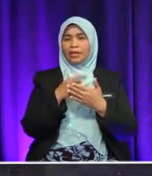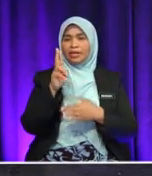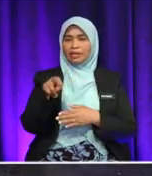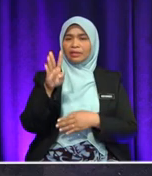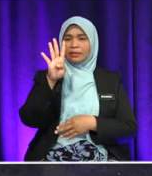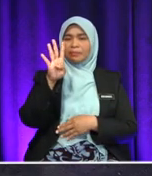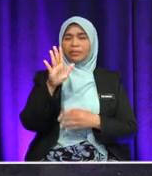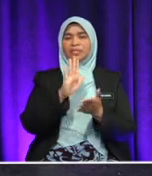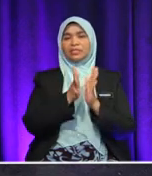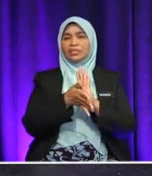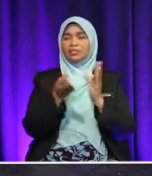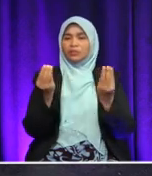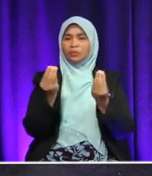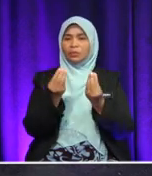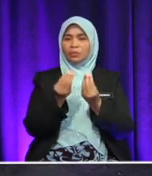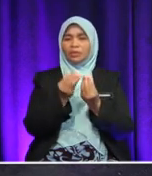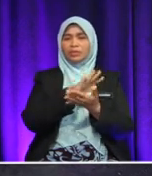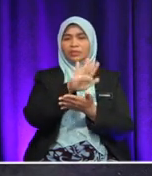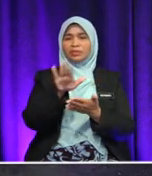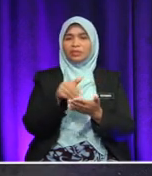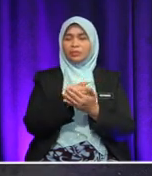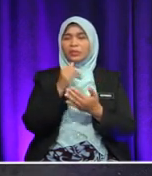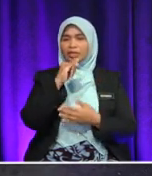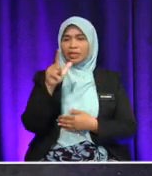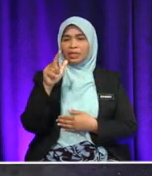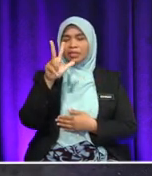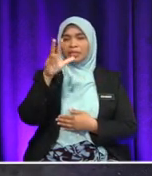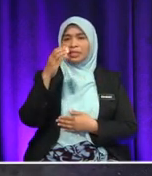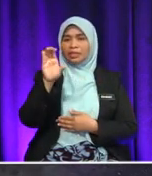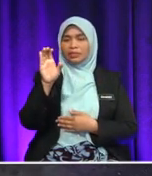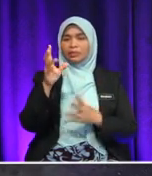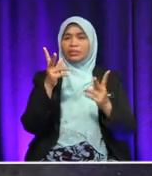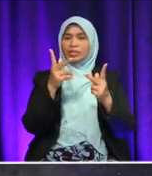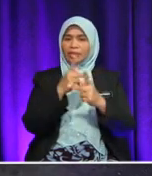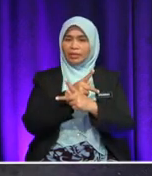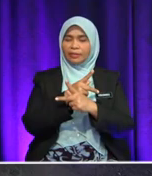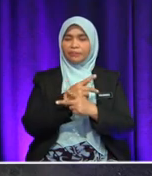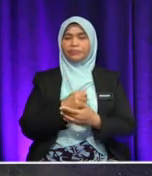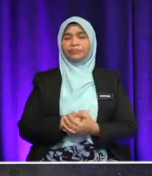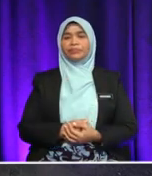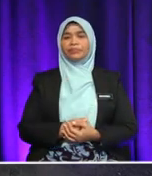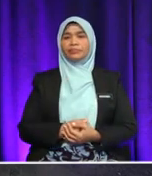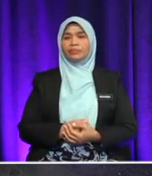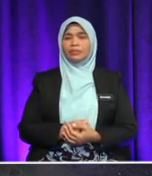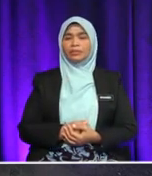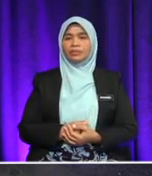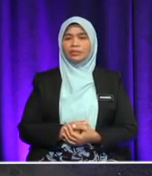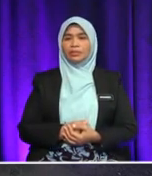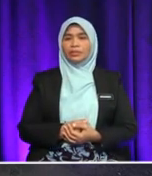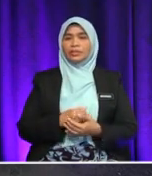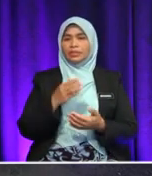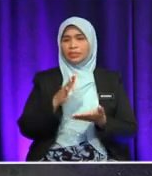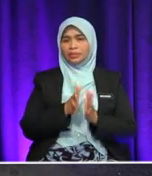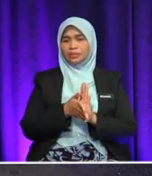yang kita akan pelajari kita akan Tentukan ataupun kita akan terhalusi ya untuk